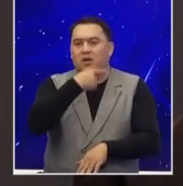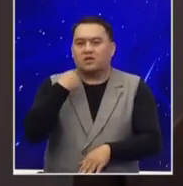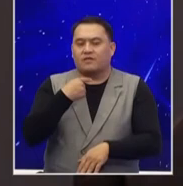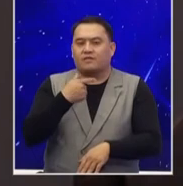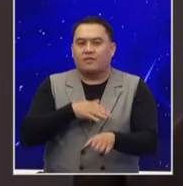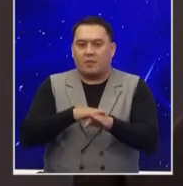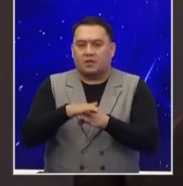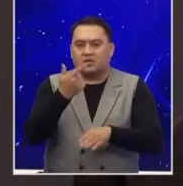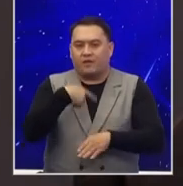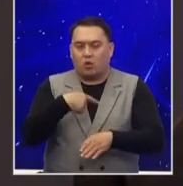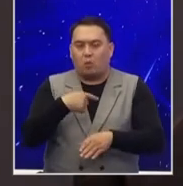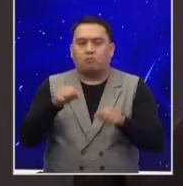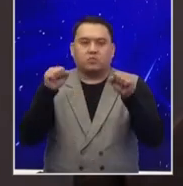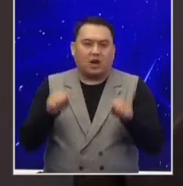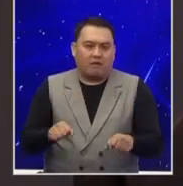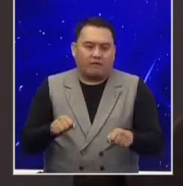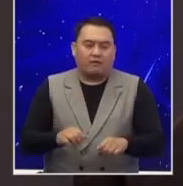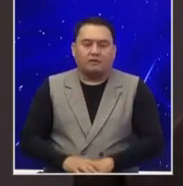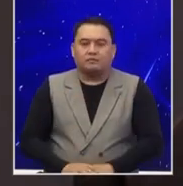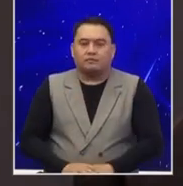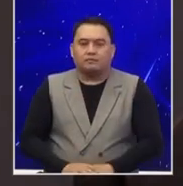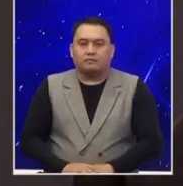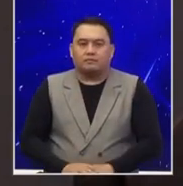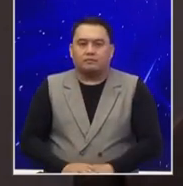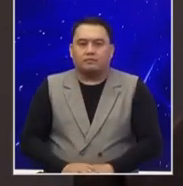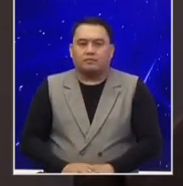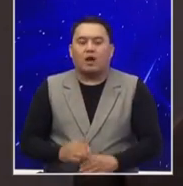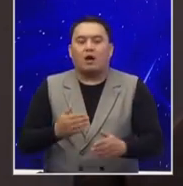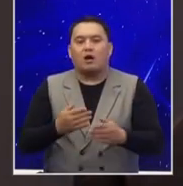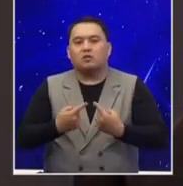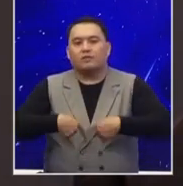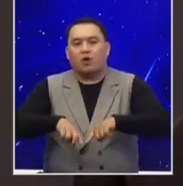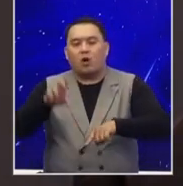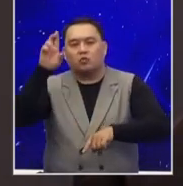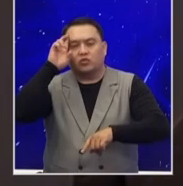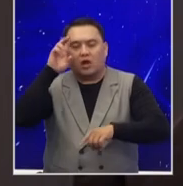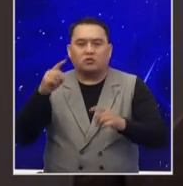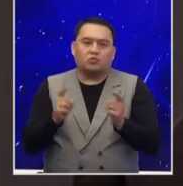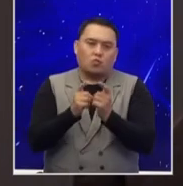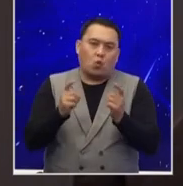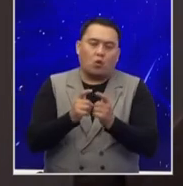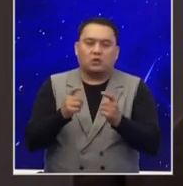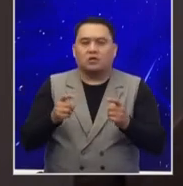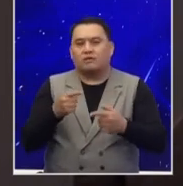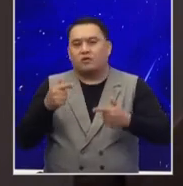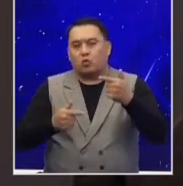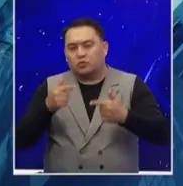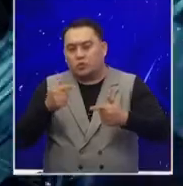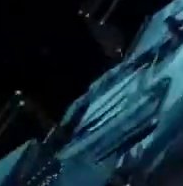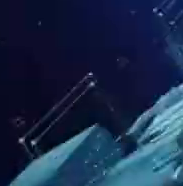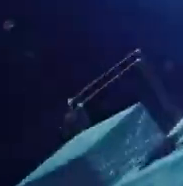реализовать свои полностью права в публичных отношениях, то есть в отношениях с государственными органами, с органами местного